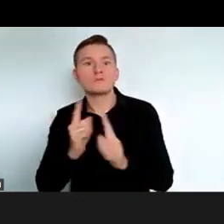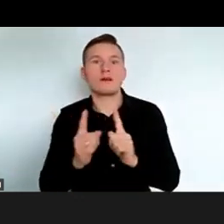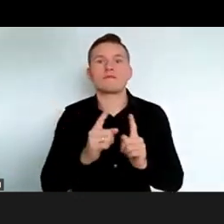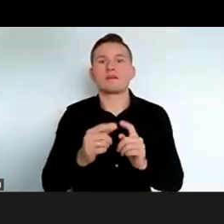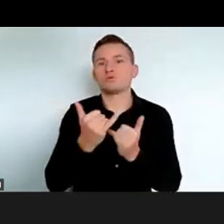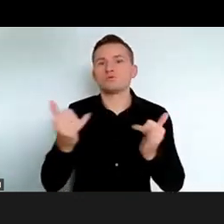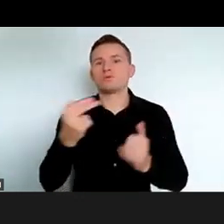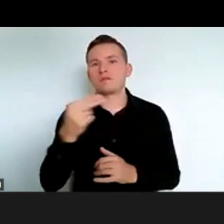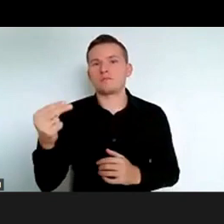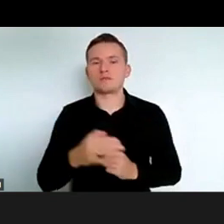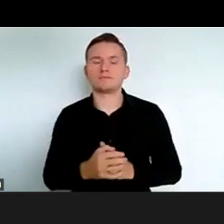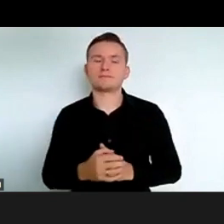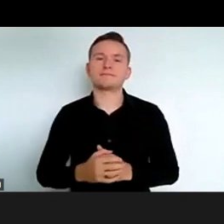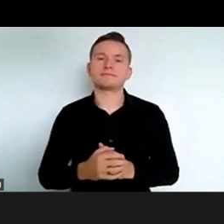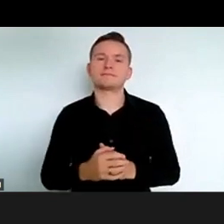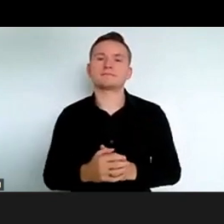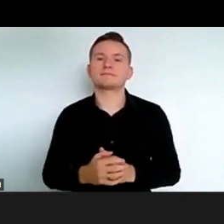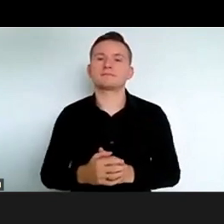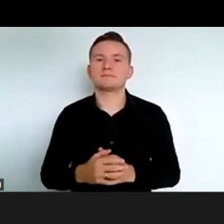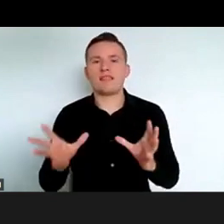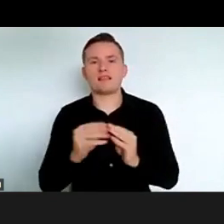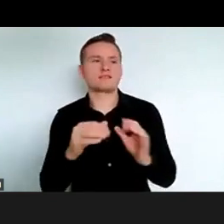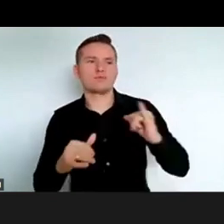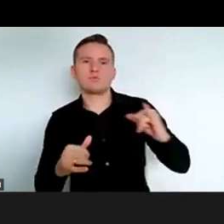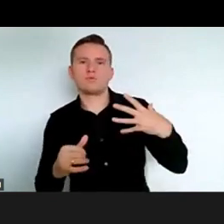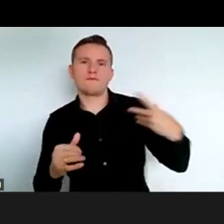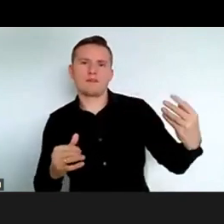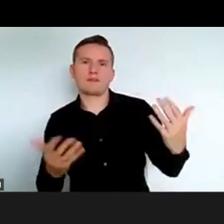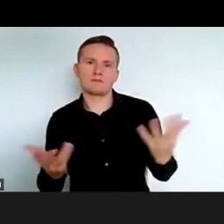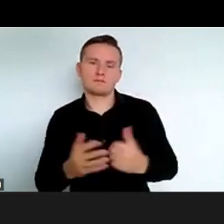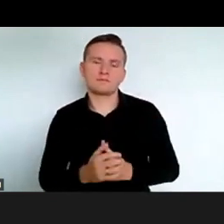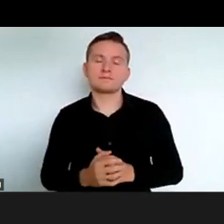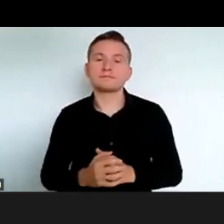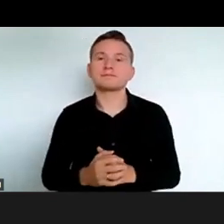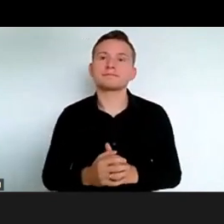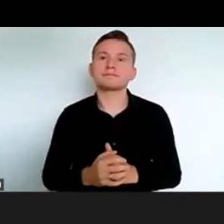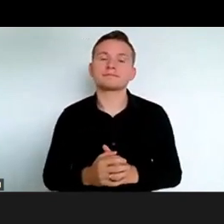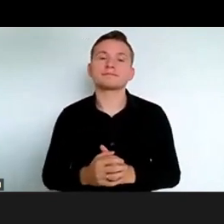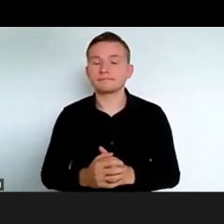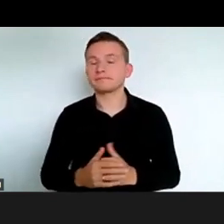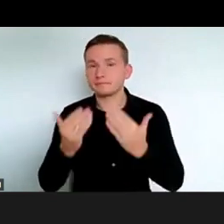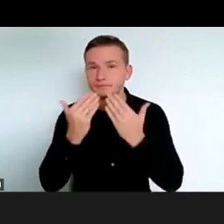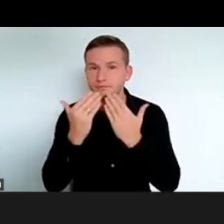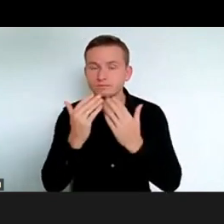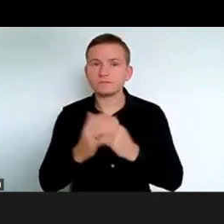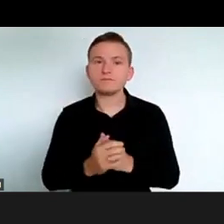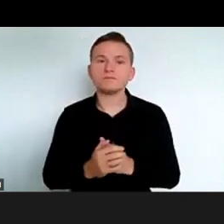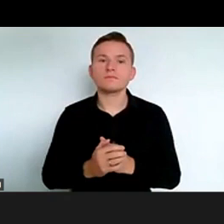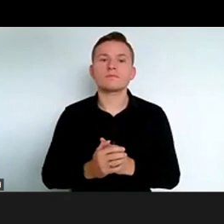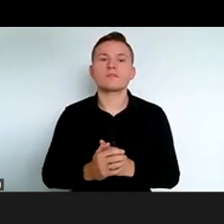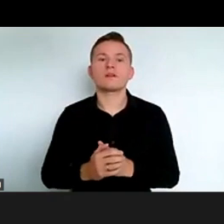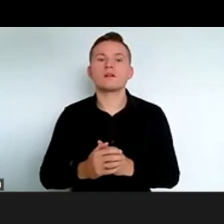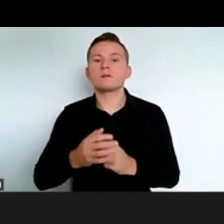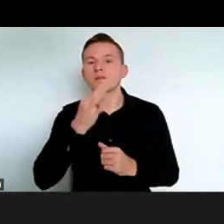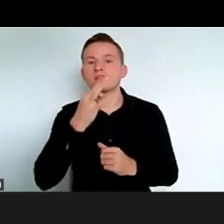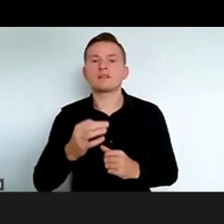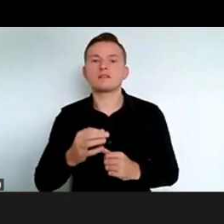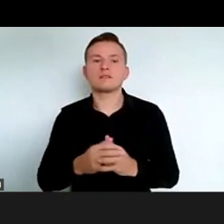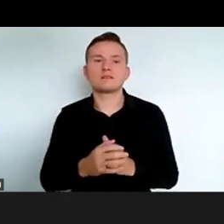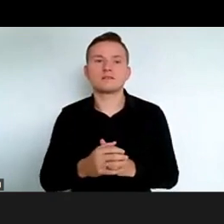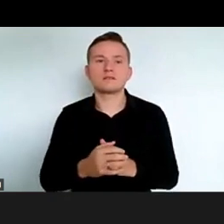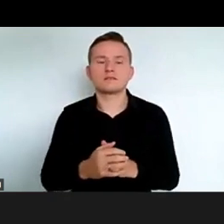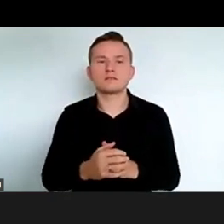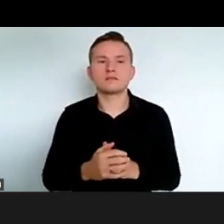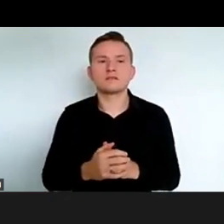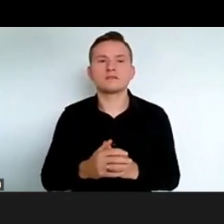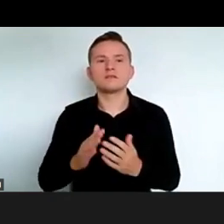temat z rówieśnikami. Dziękuję bardzo. Kolejne pytanie jest do pana Śniegorskiego.